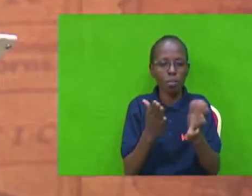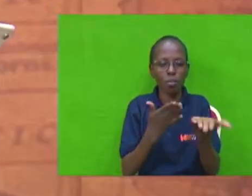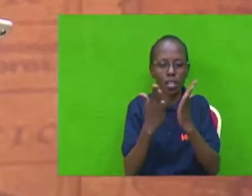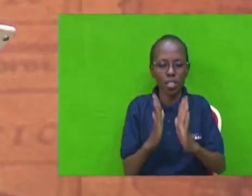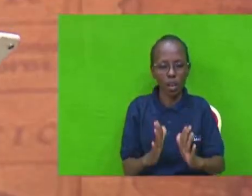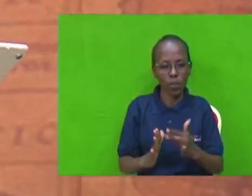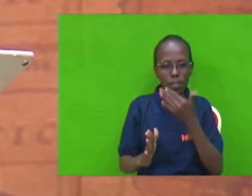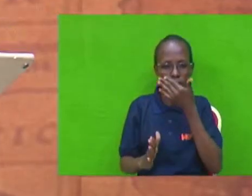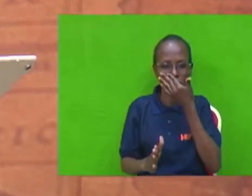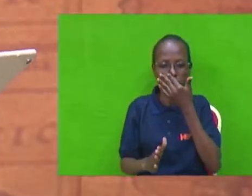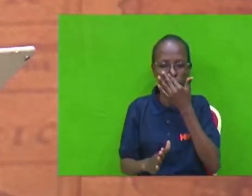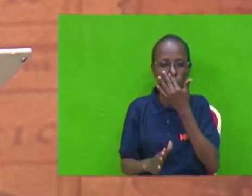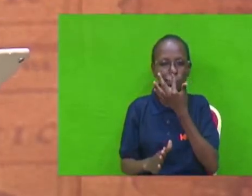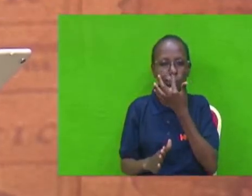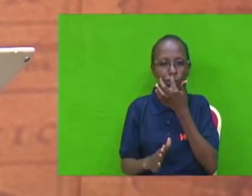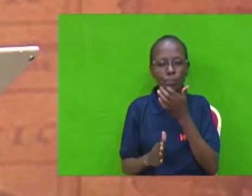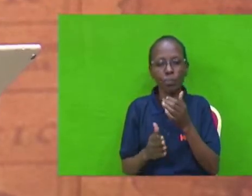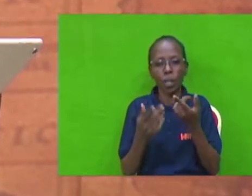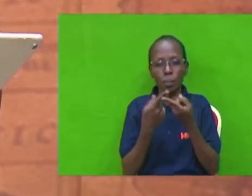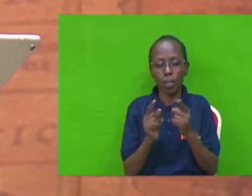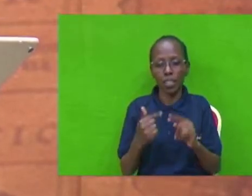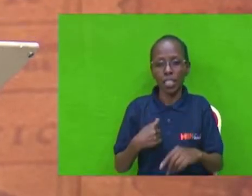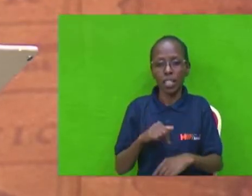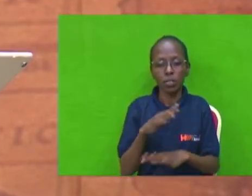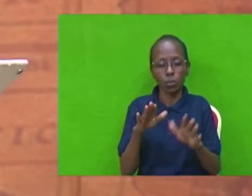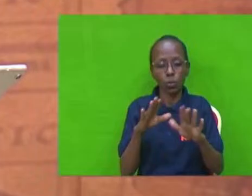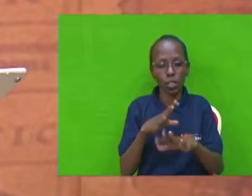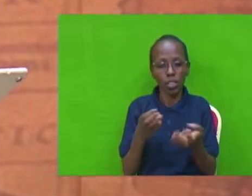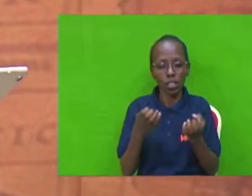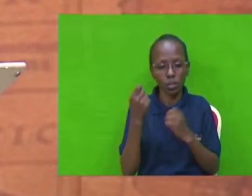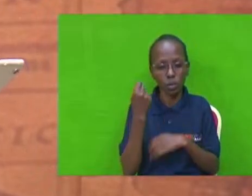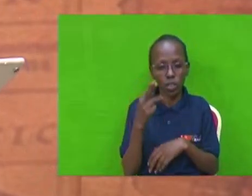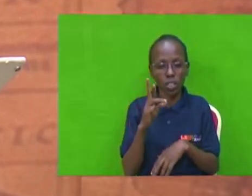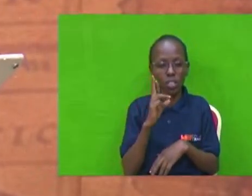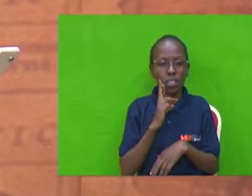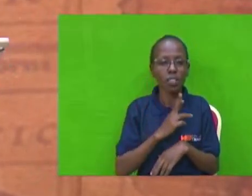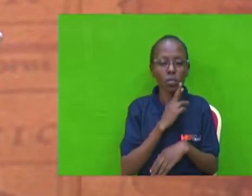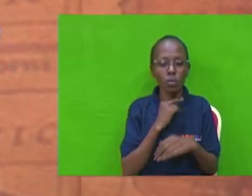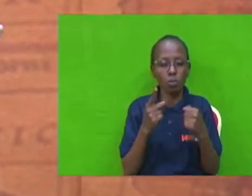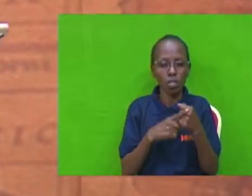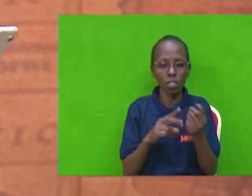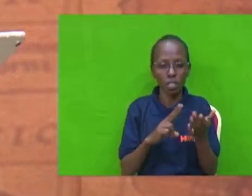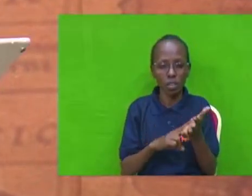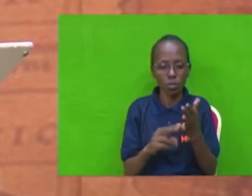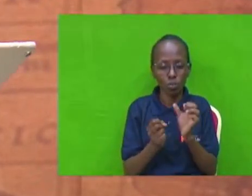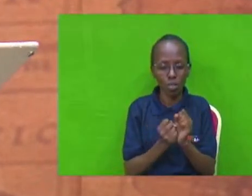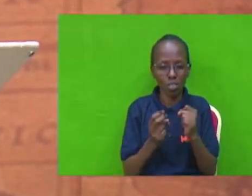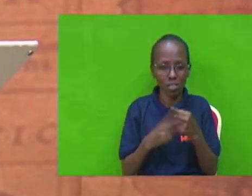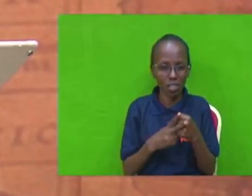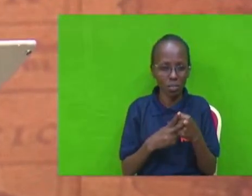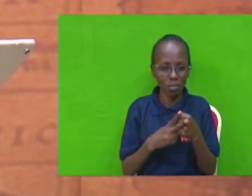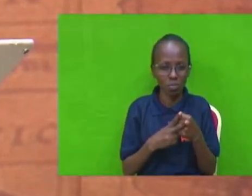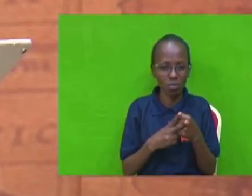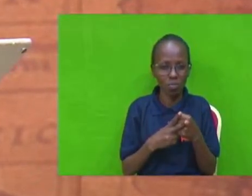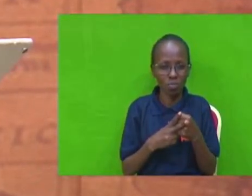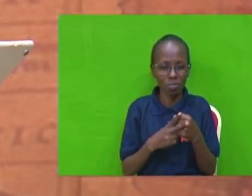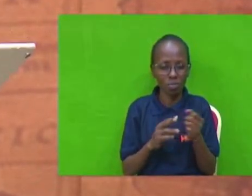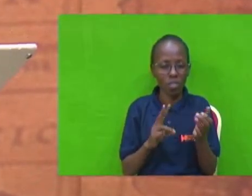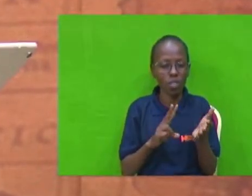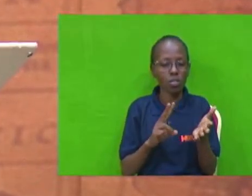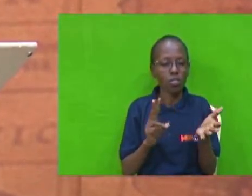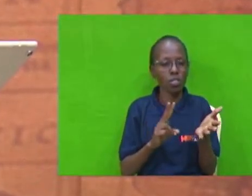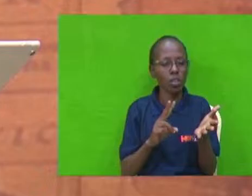Alikuwa mtumwa. Lakini tupate kuelewa hivi katika Warumi 6:16. Warumi